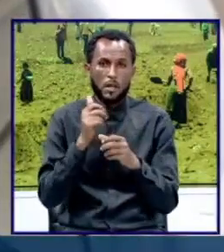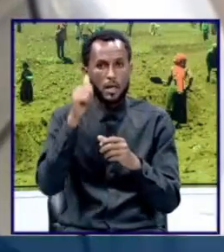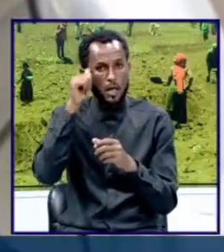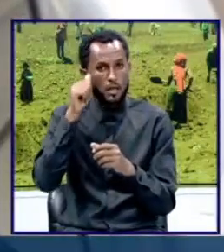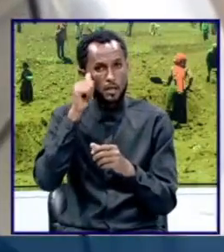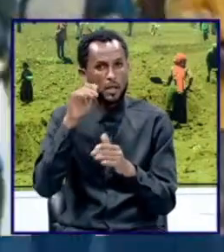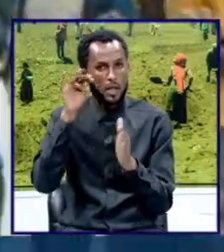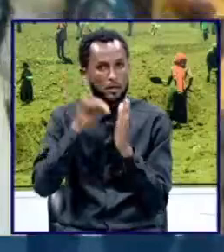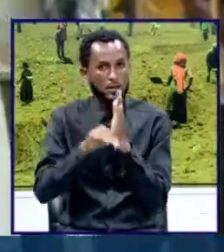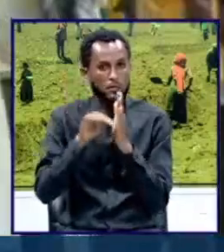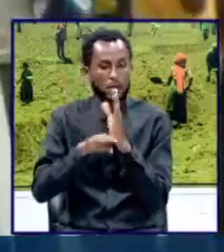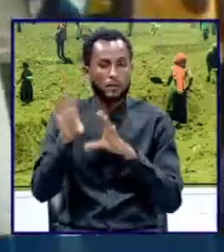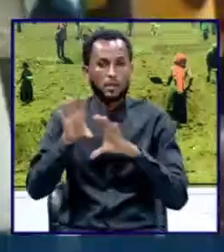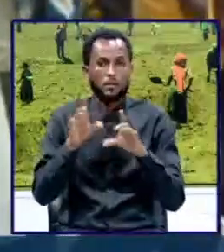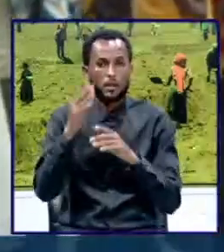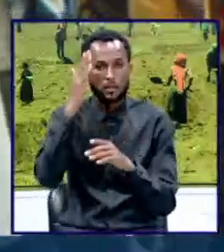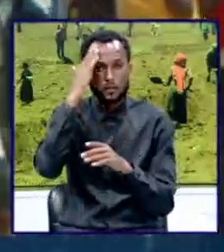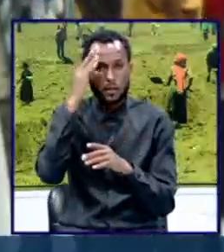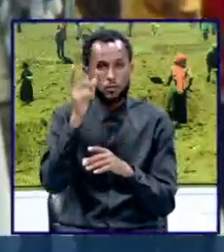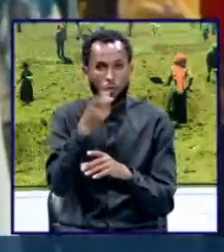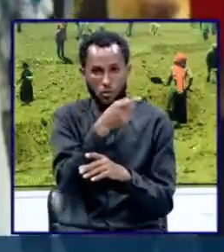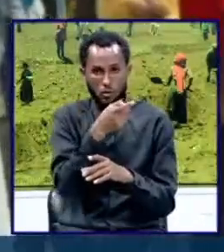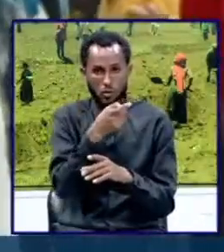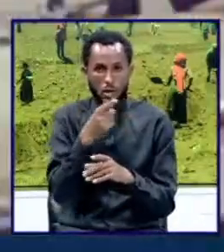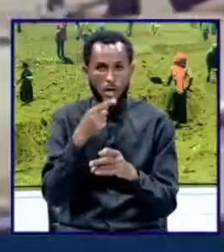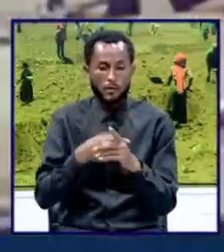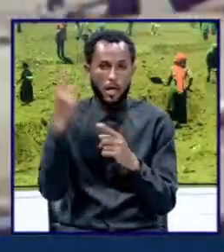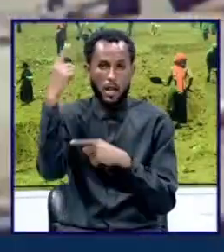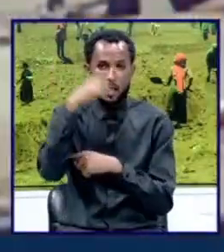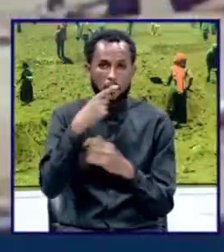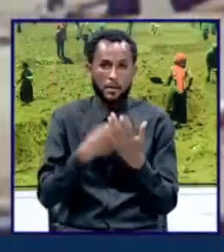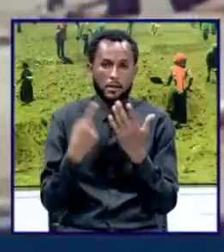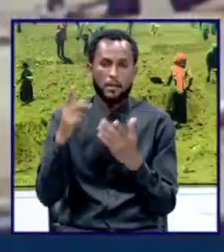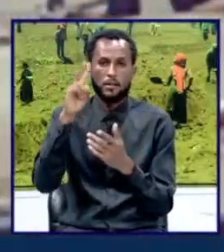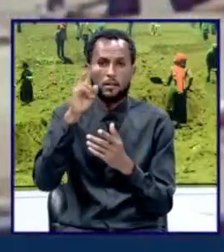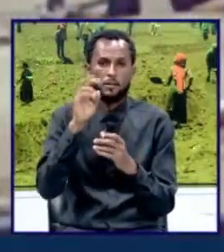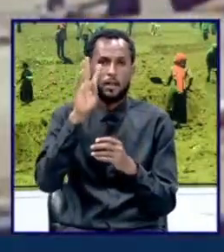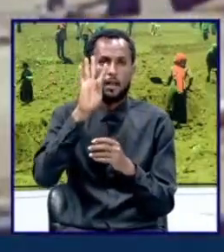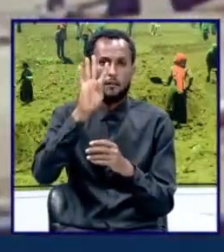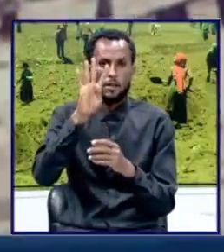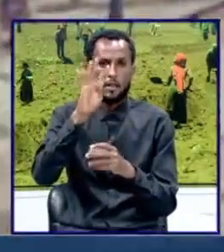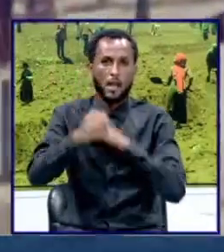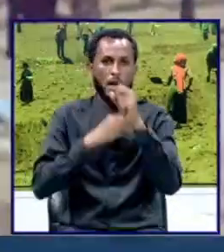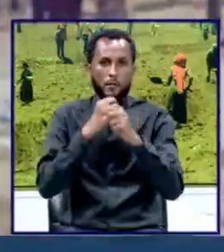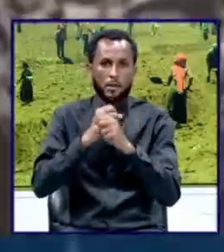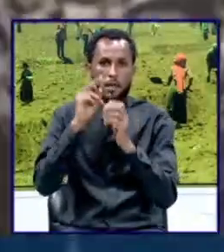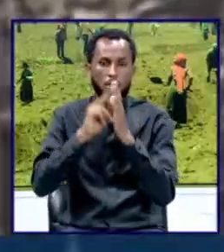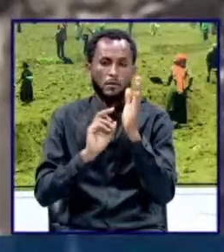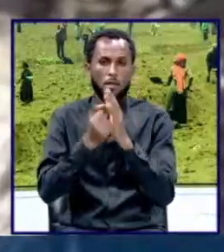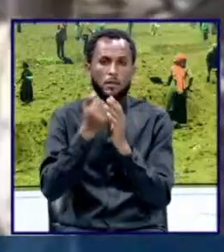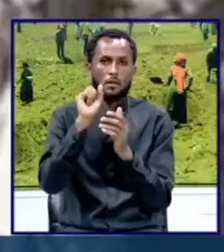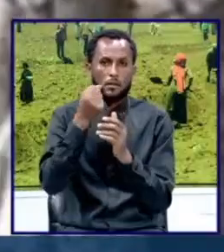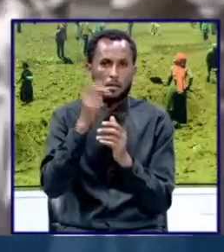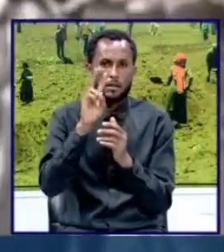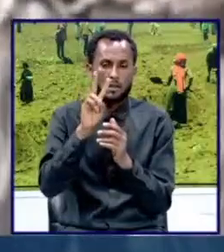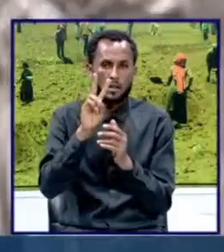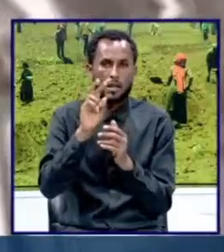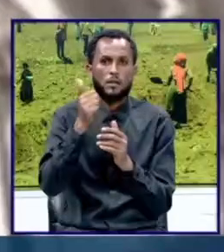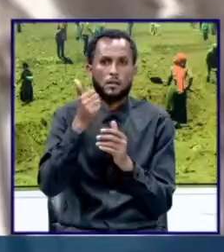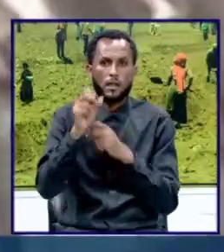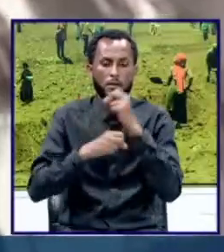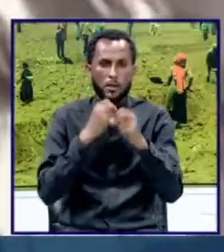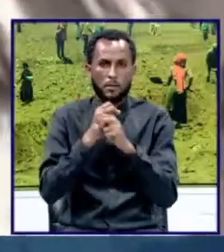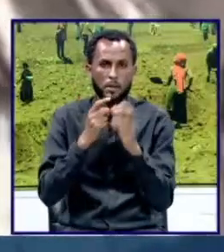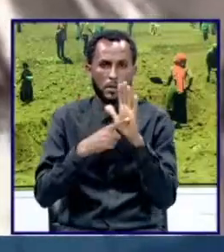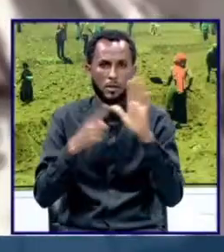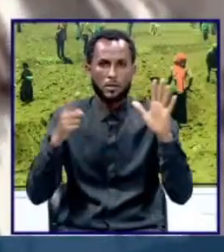ጨፍጫፍ ዝተካየደላ ዓለት ከም ዝኾነ ዝፍለጥ ኮይኑ ኣብዛ ዓለት እዚኣ ድሕሪ 24 ዓመታት ሓምለ 5210 ዓ ም ቁሉዕ